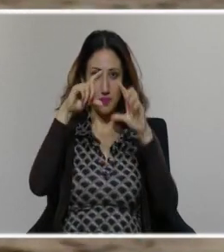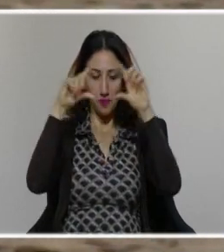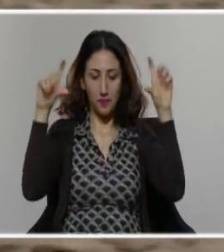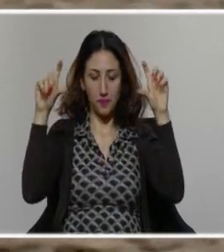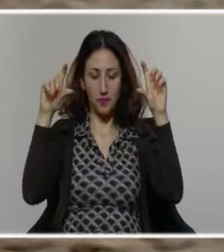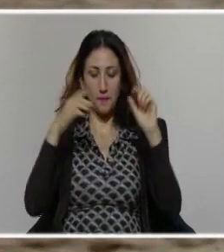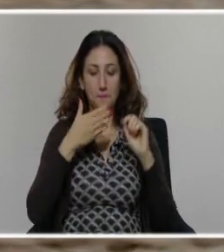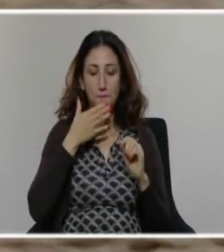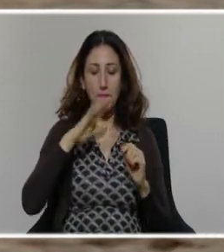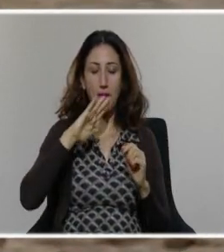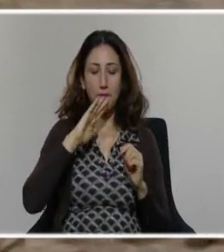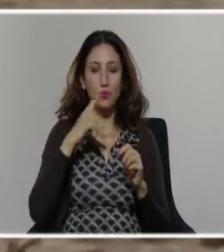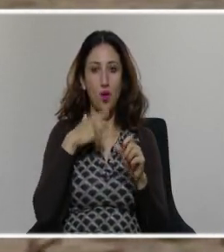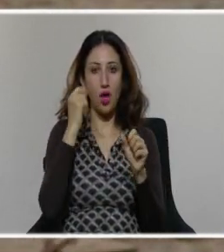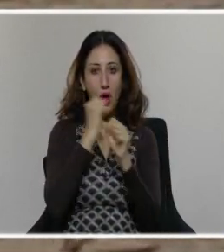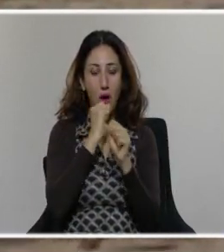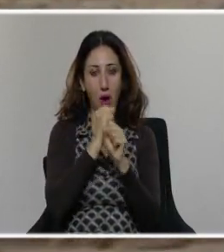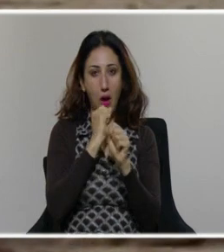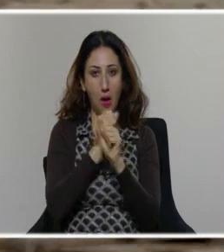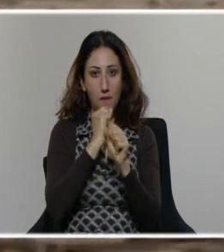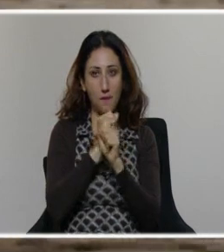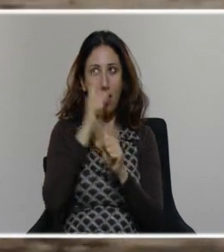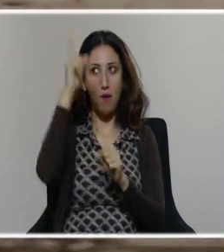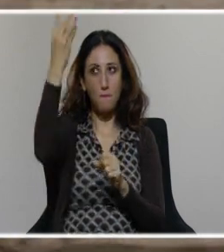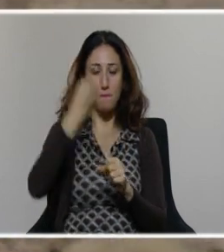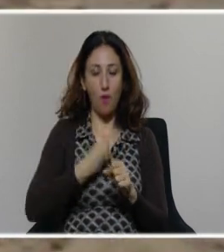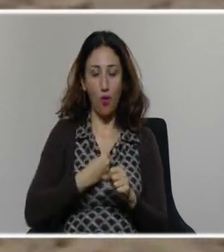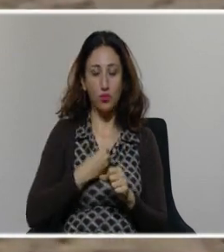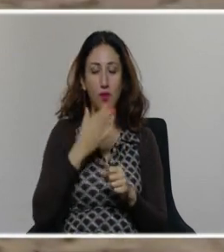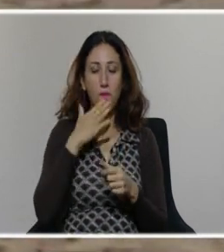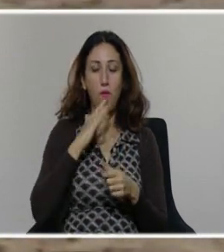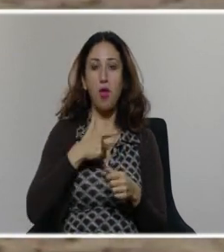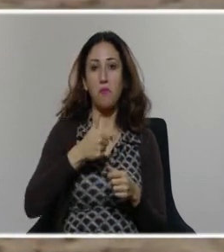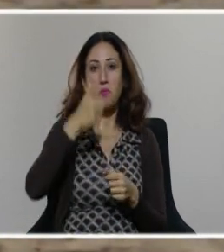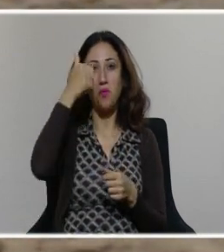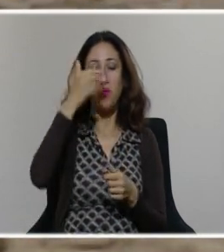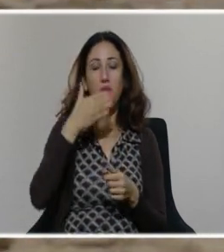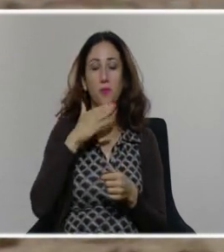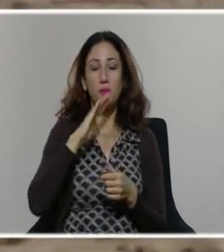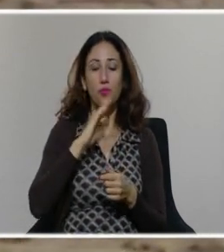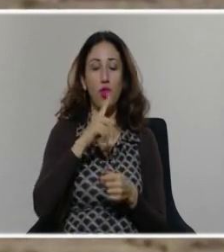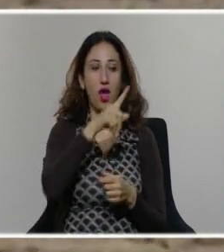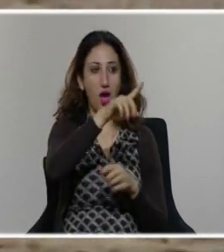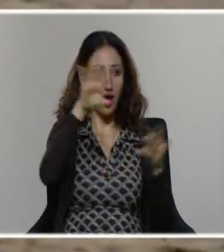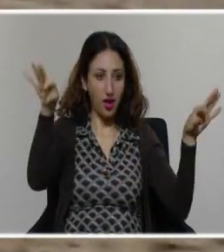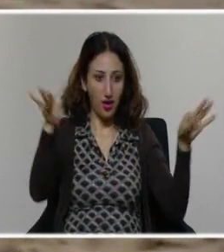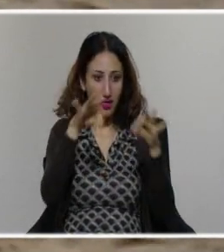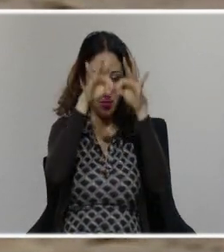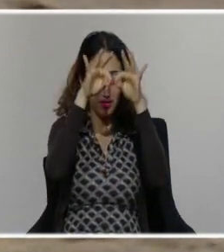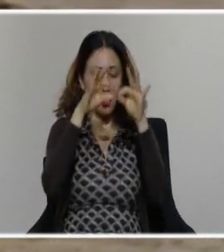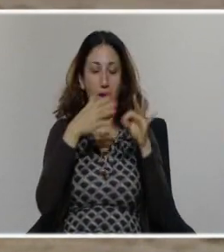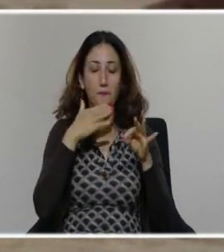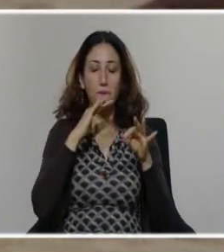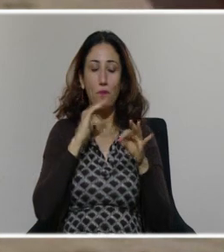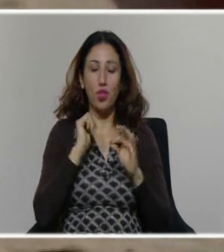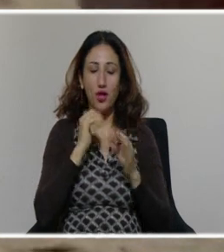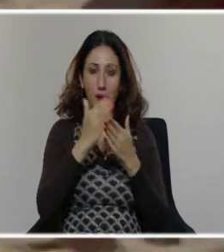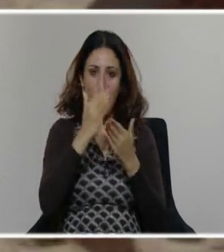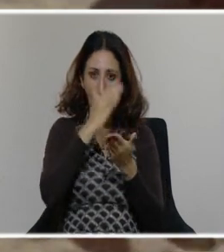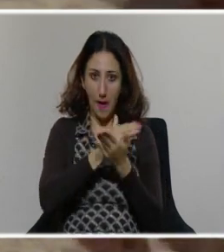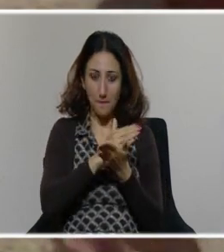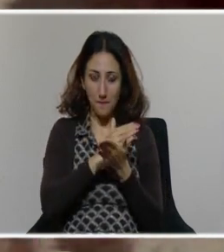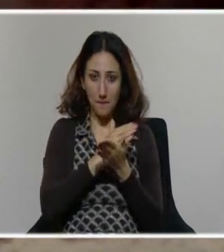لله في العمل ربنا وفقني، وربنا بعت لي قبل تنفيذ المشهد